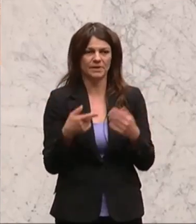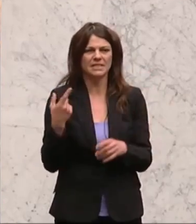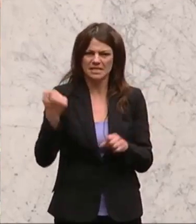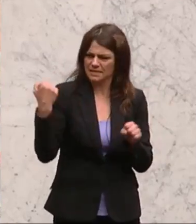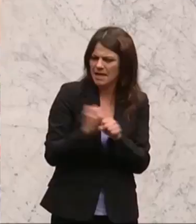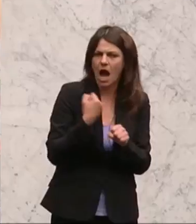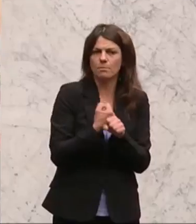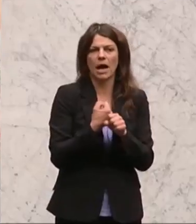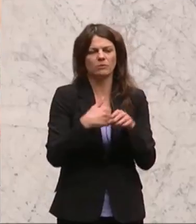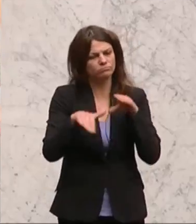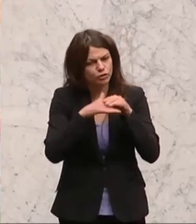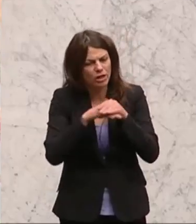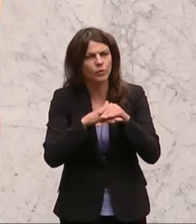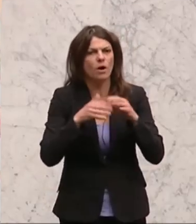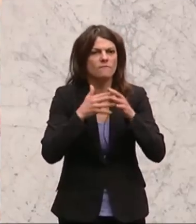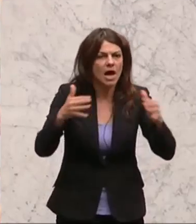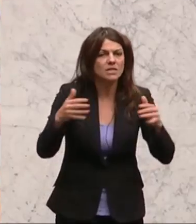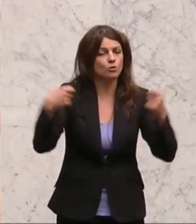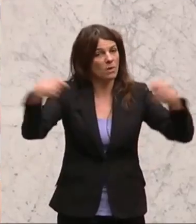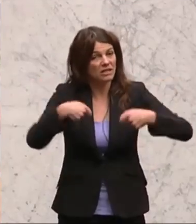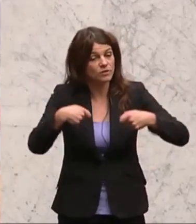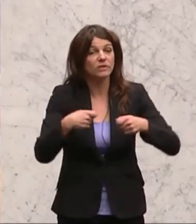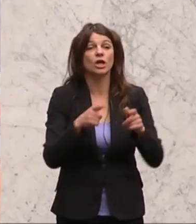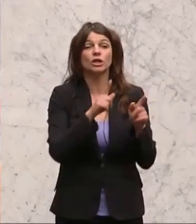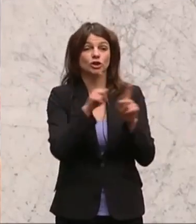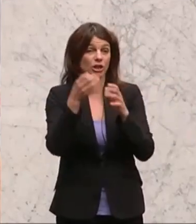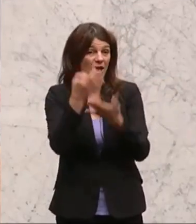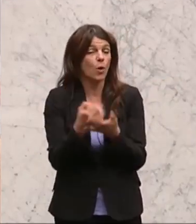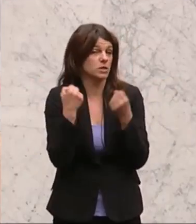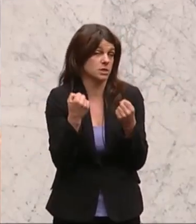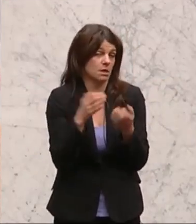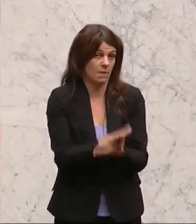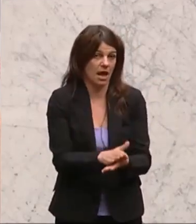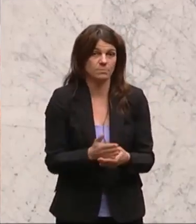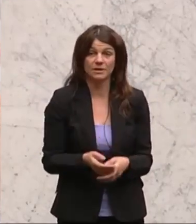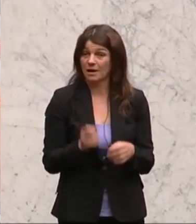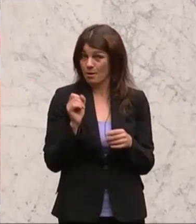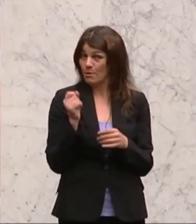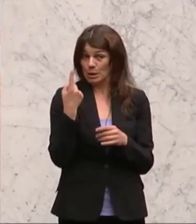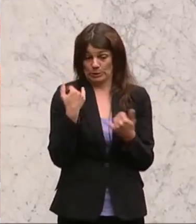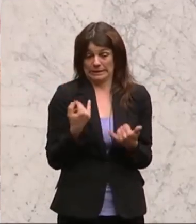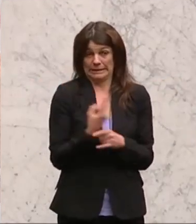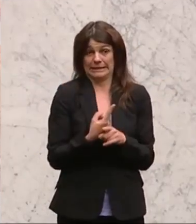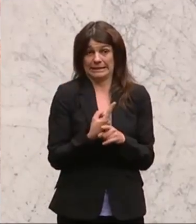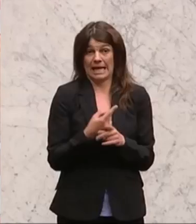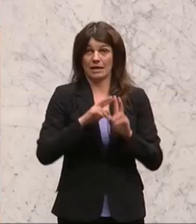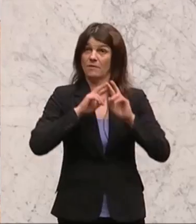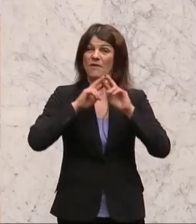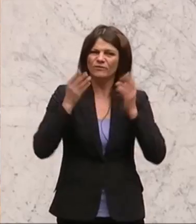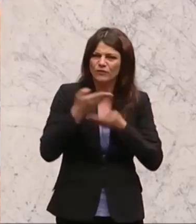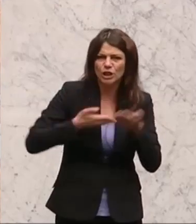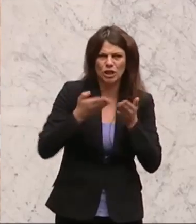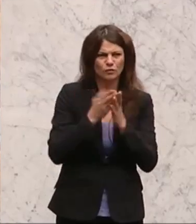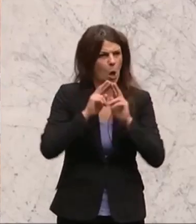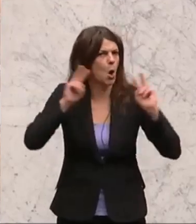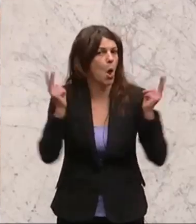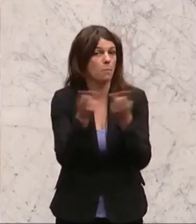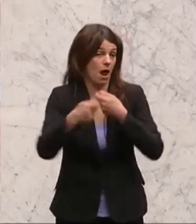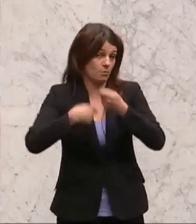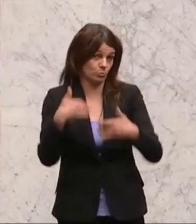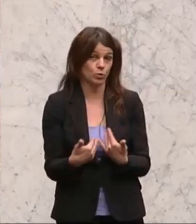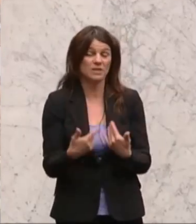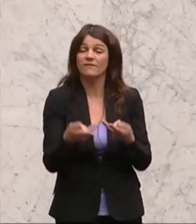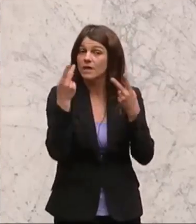Arbeit, Beschäftigung, Wachstum, Investitionen, Standortsicherheit, gerade in Zeiten einer globalisierten Wirtschaft ein entscheidender